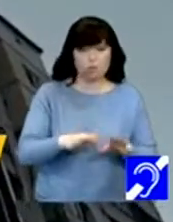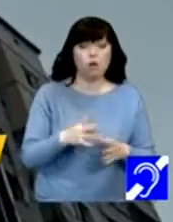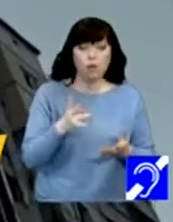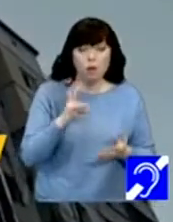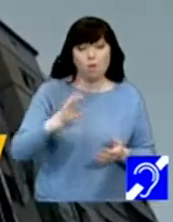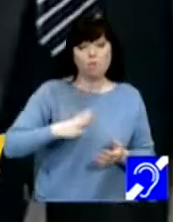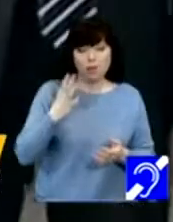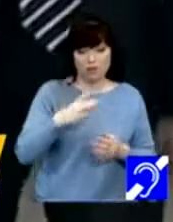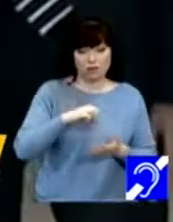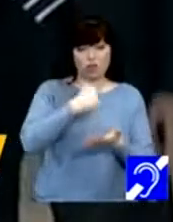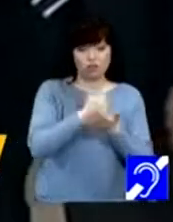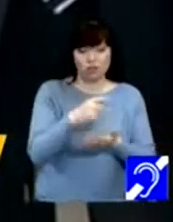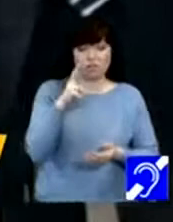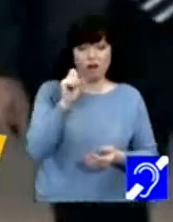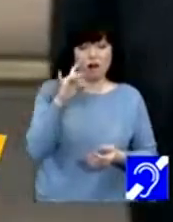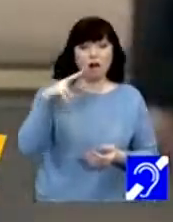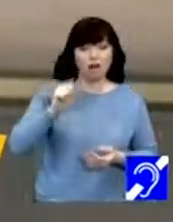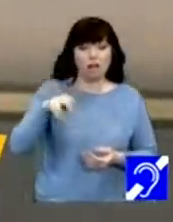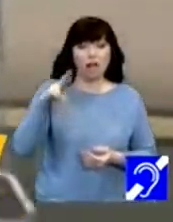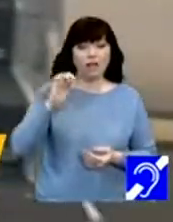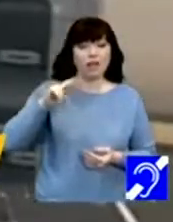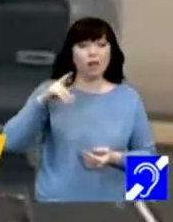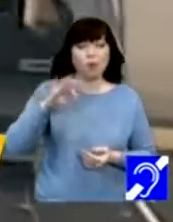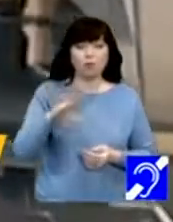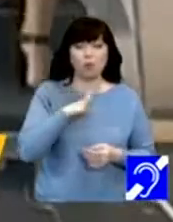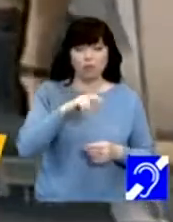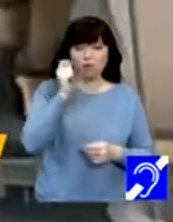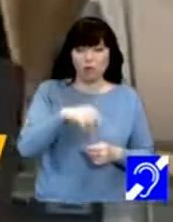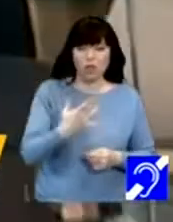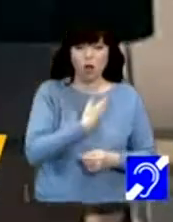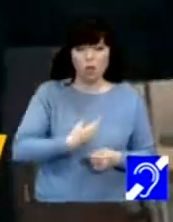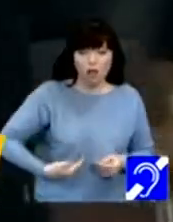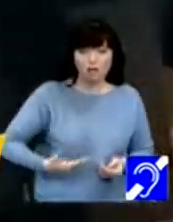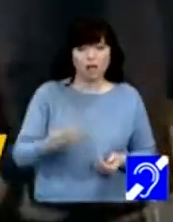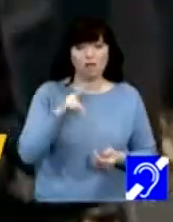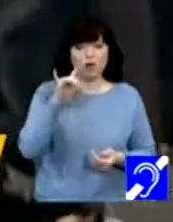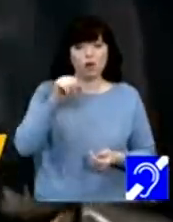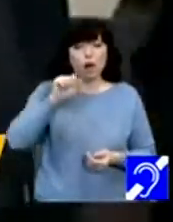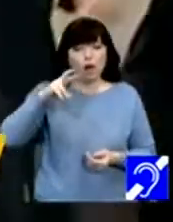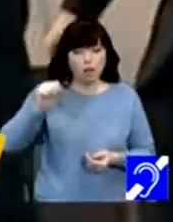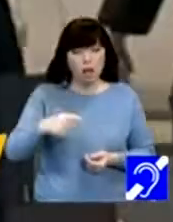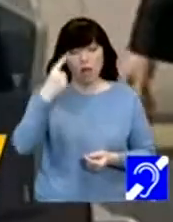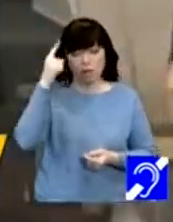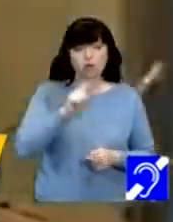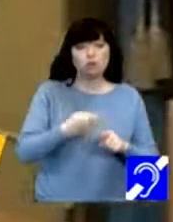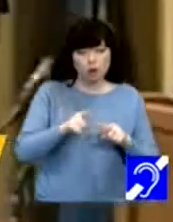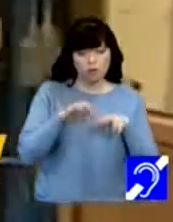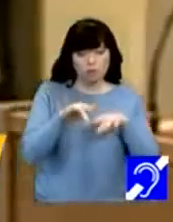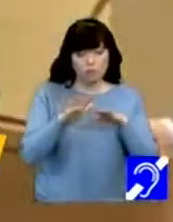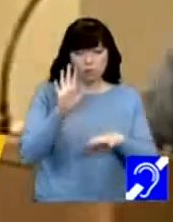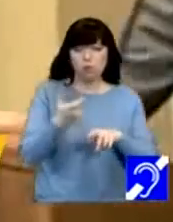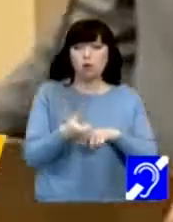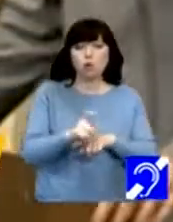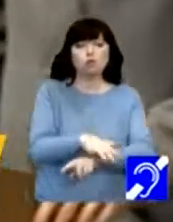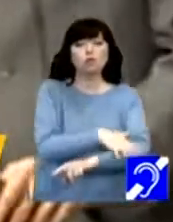TPI, Carla Del Ponte, cea care a condus anchetele în cazul Ruandei și fostei Iugoslavii, crede că ancheta va fi de lungă durată, dar că